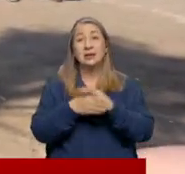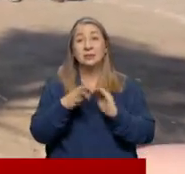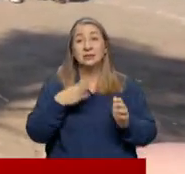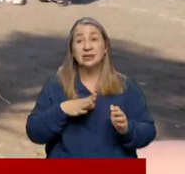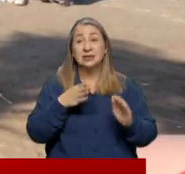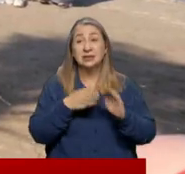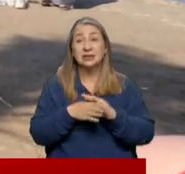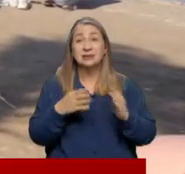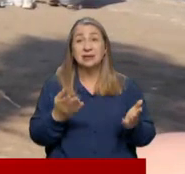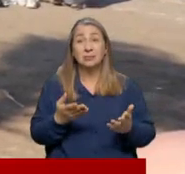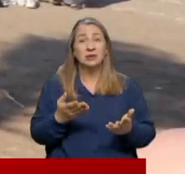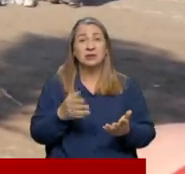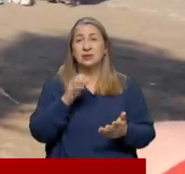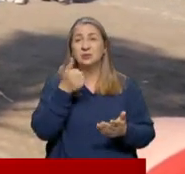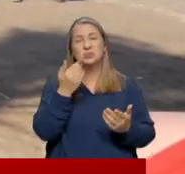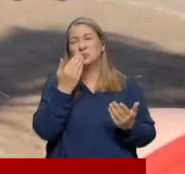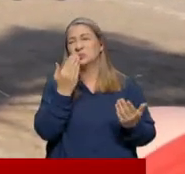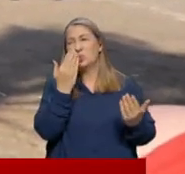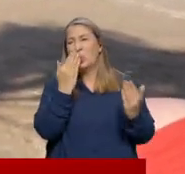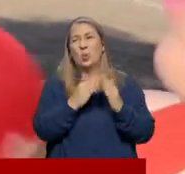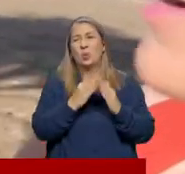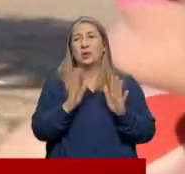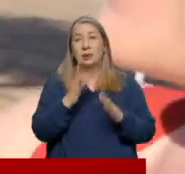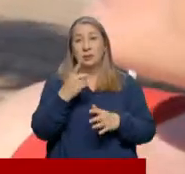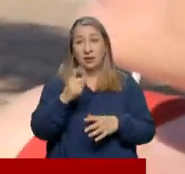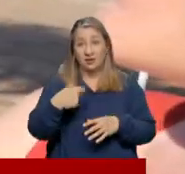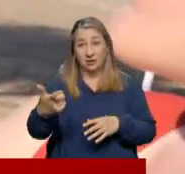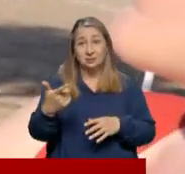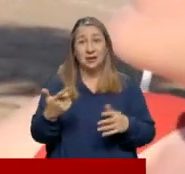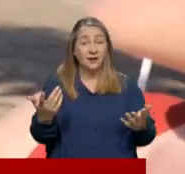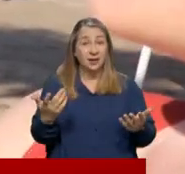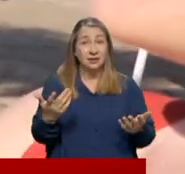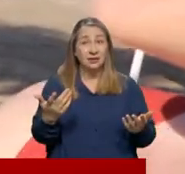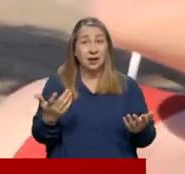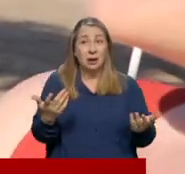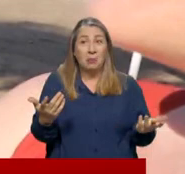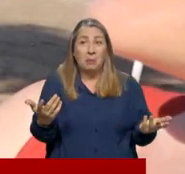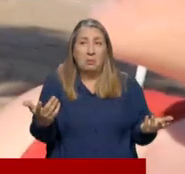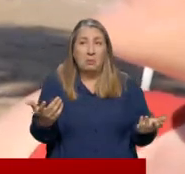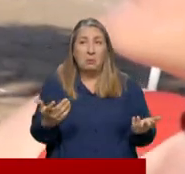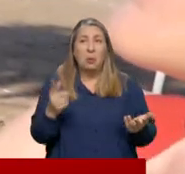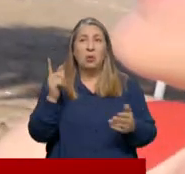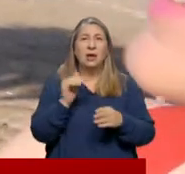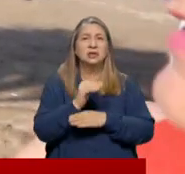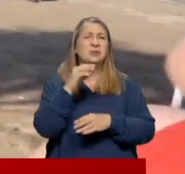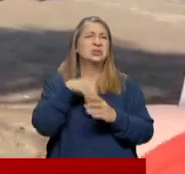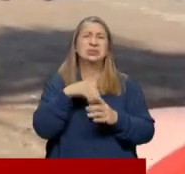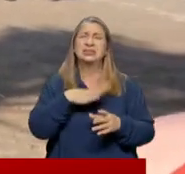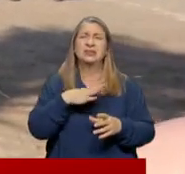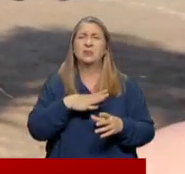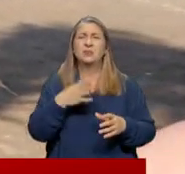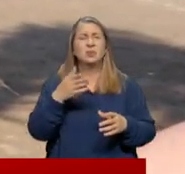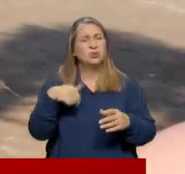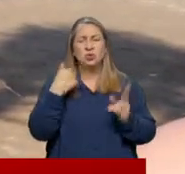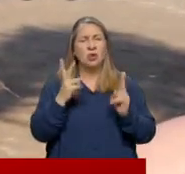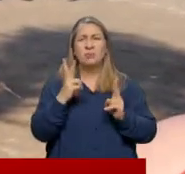istedik girdik de ama iş makul değil yani verdiniz Evet ama oraya Yaşamak istediğim için verdik